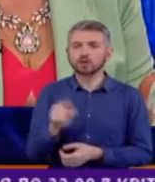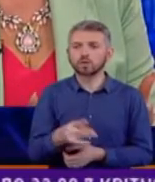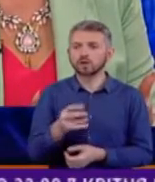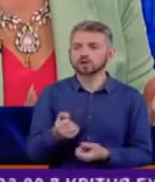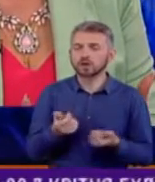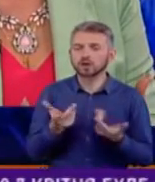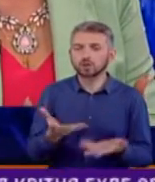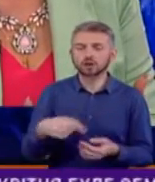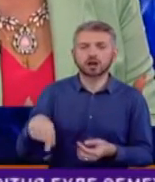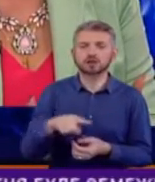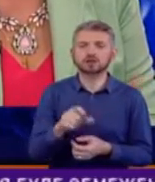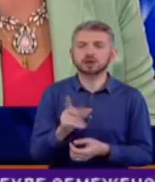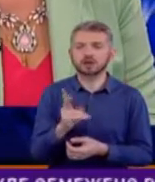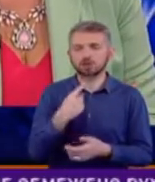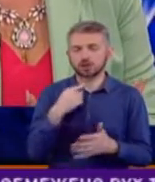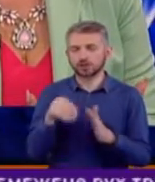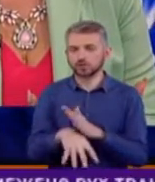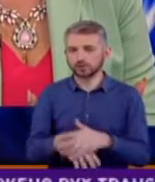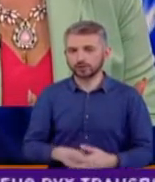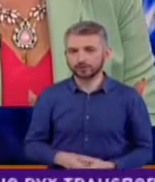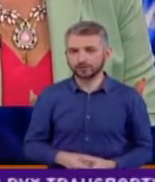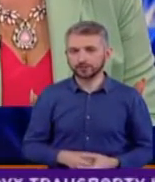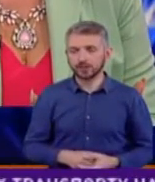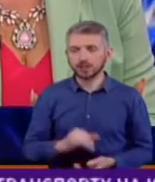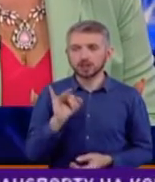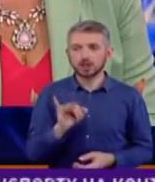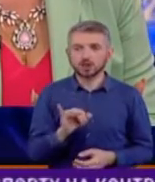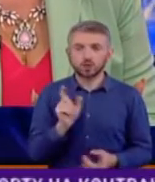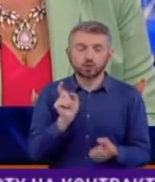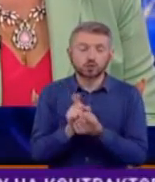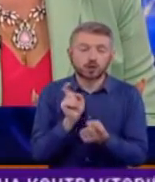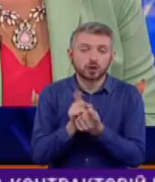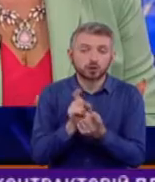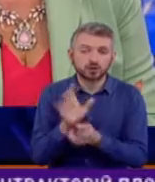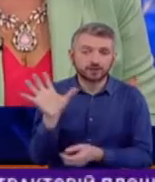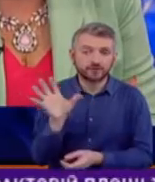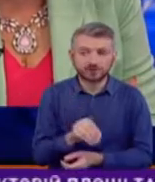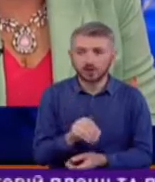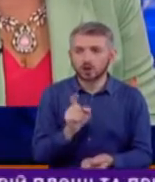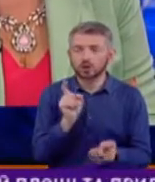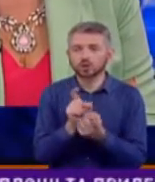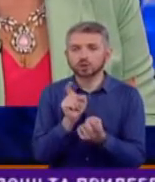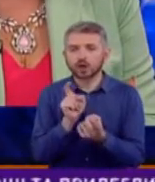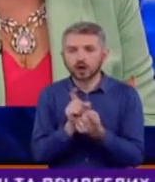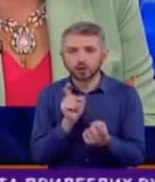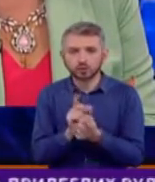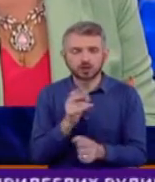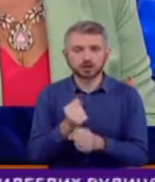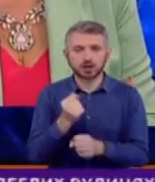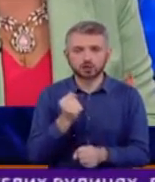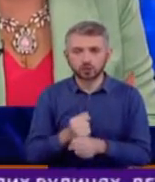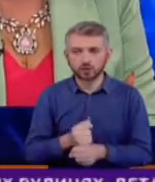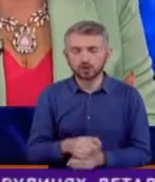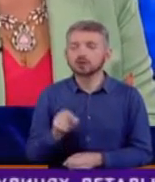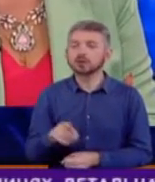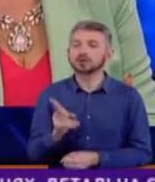насколько они за кого голосуют. И ругаются все. Ругаются на работе. Ты